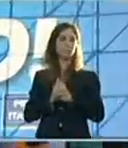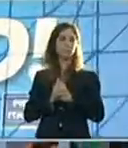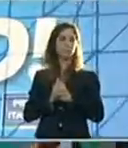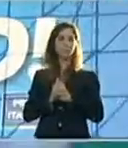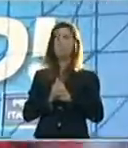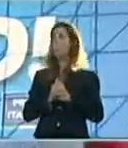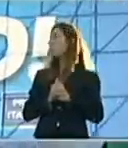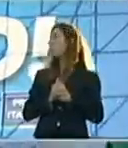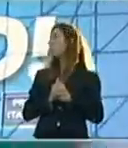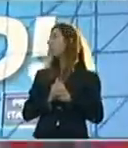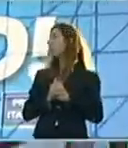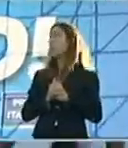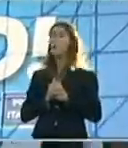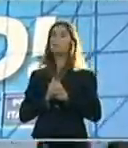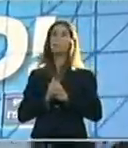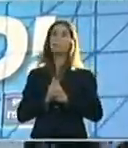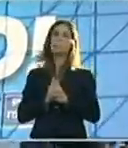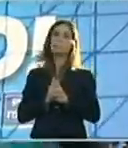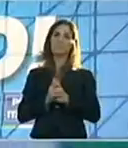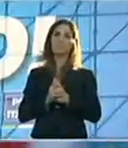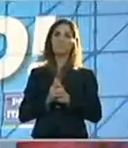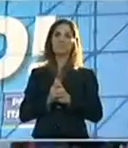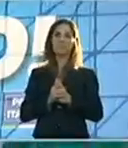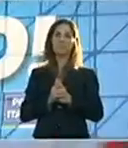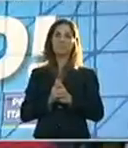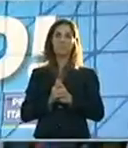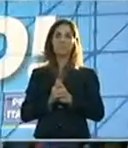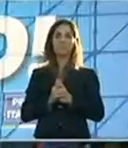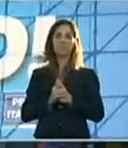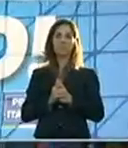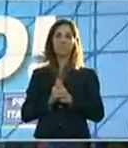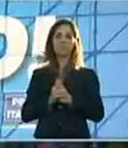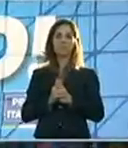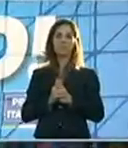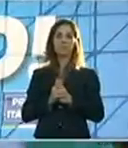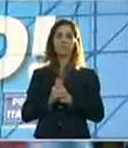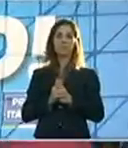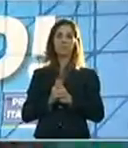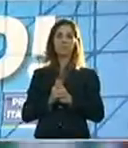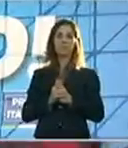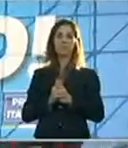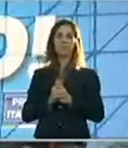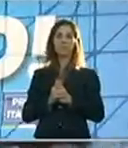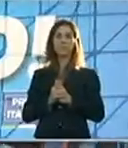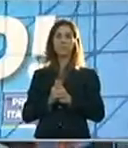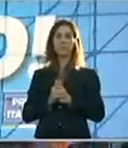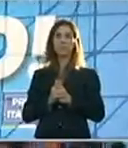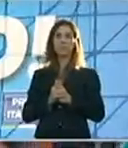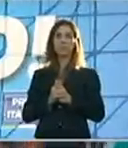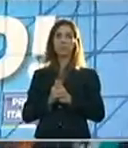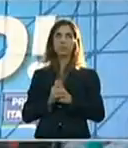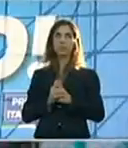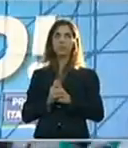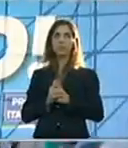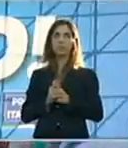la loro parte, ma erano i più scontenti. Sì, era un po' il fronte interno critico. Il fronte interno di Zaia e di quelli che volevano per esempio